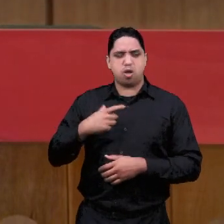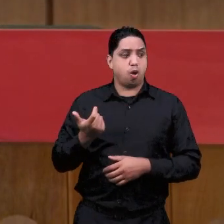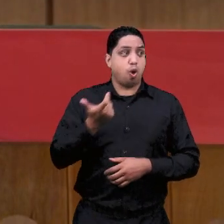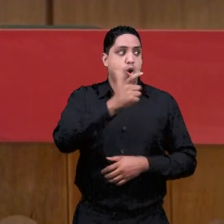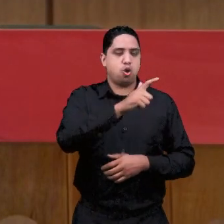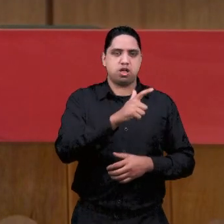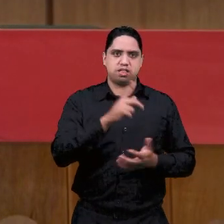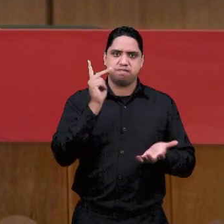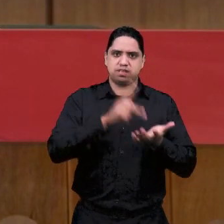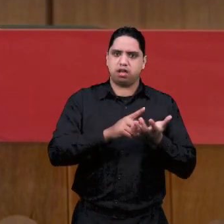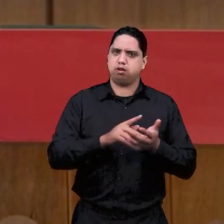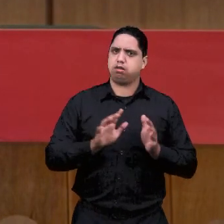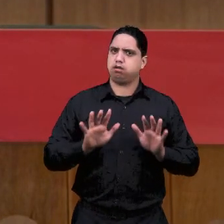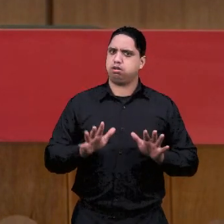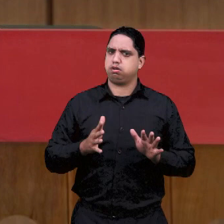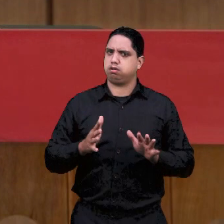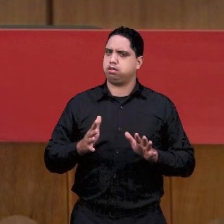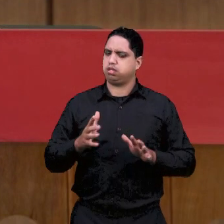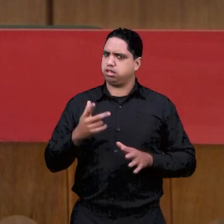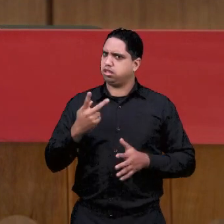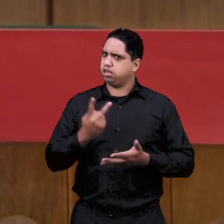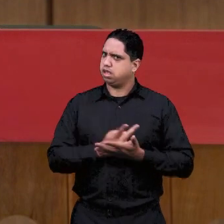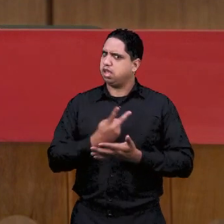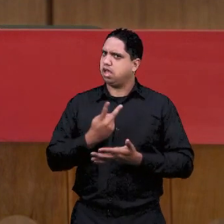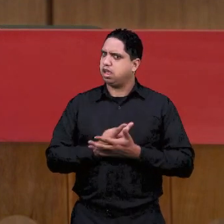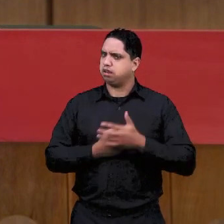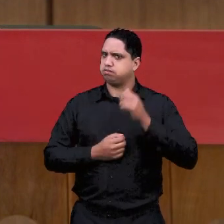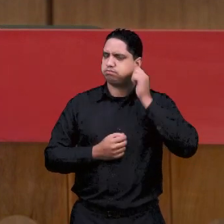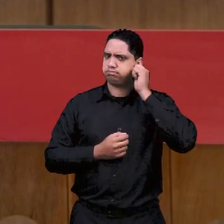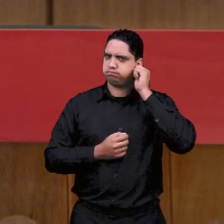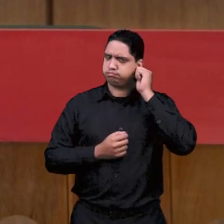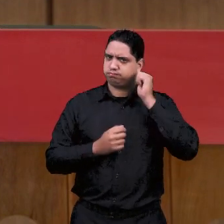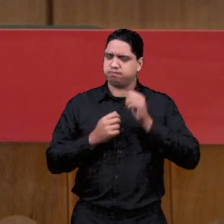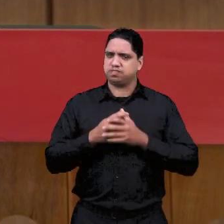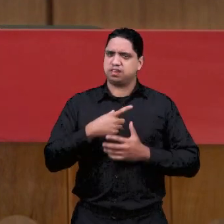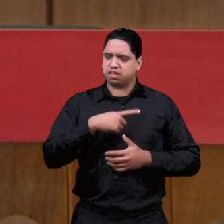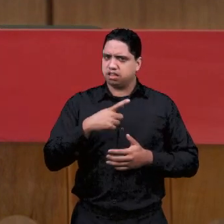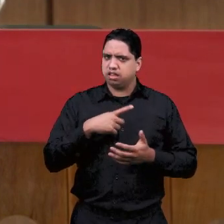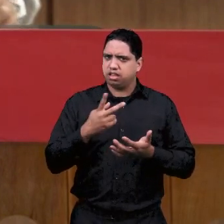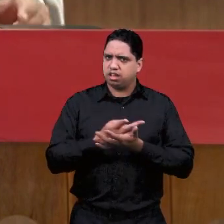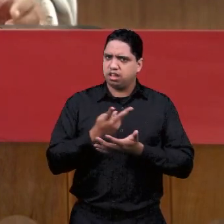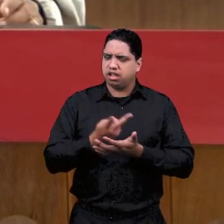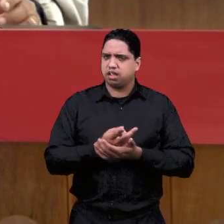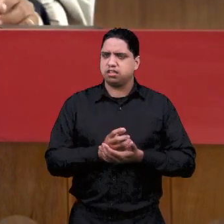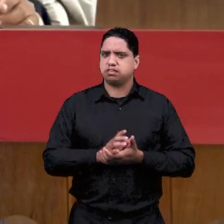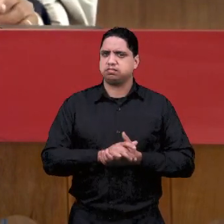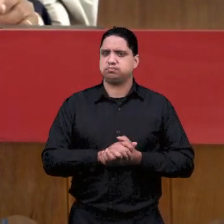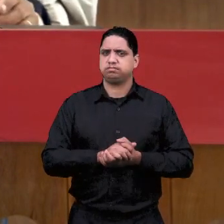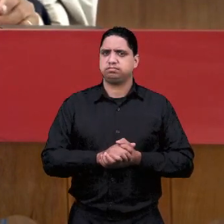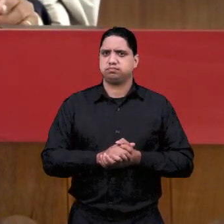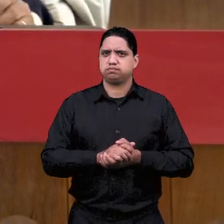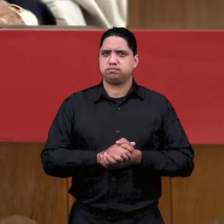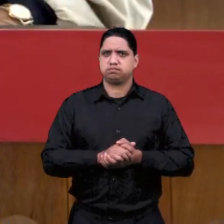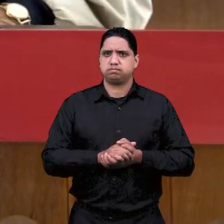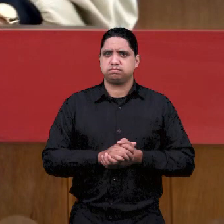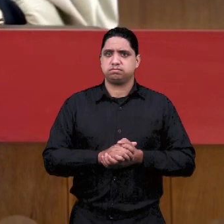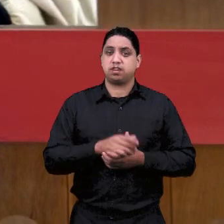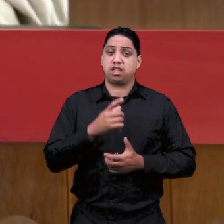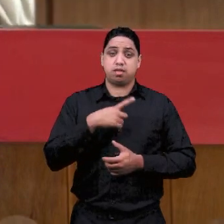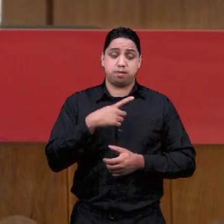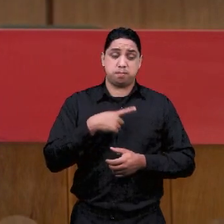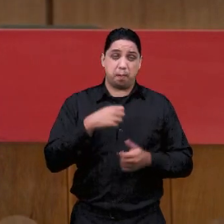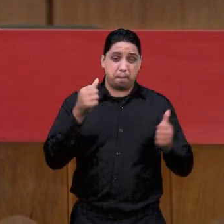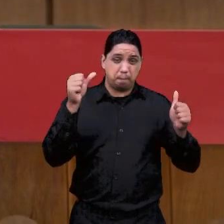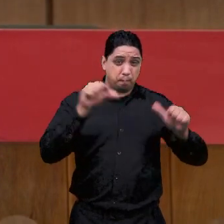a quelque chose qui ne va pas. Là, il y a quelque chose qui ne va pas. Et pire, ceux